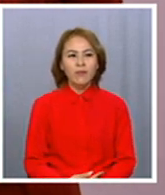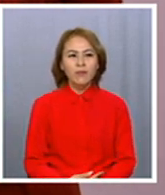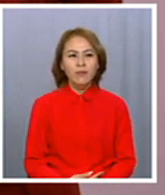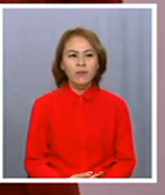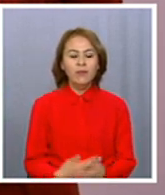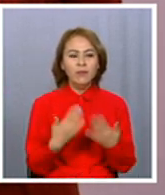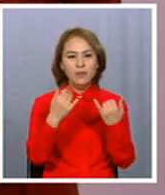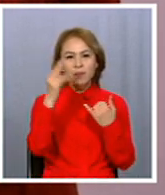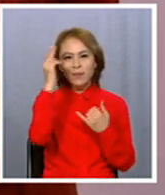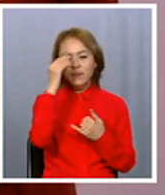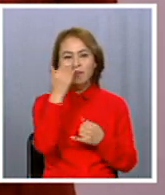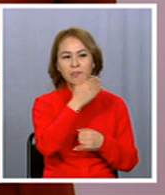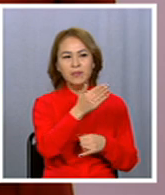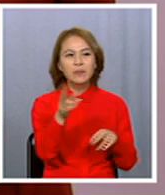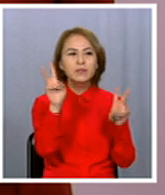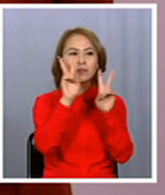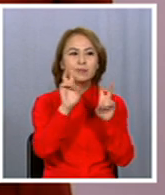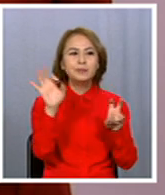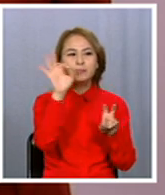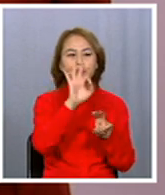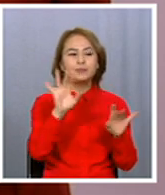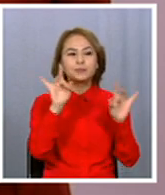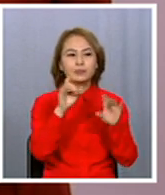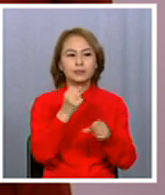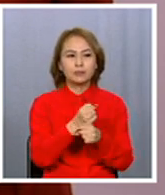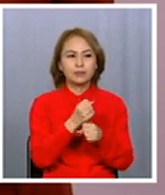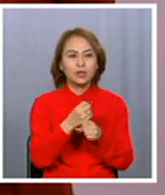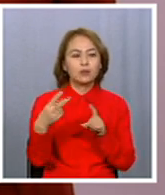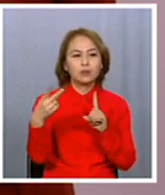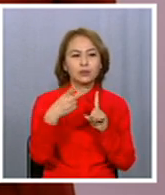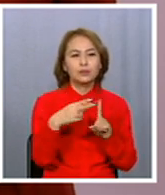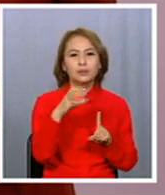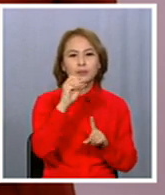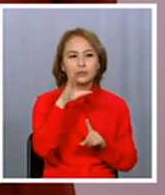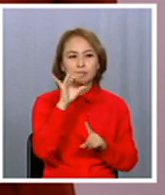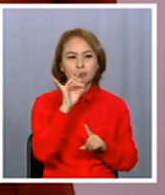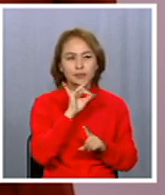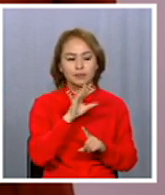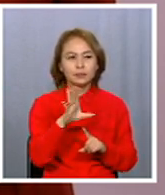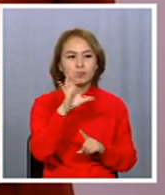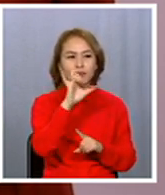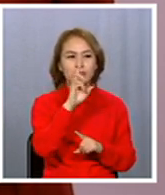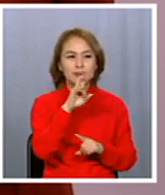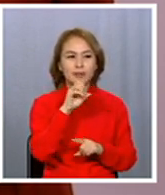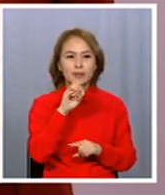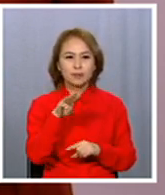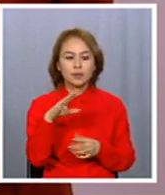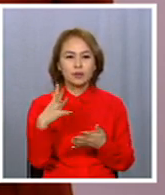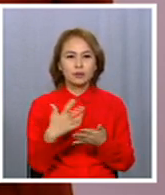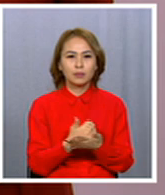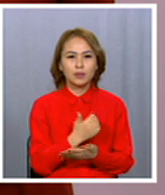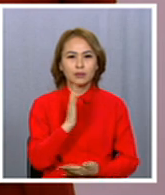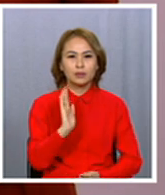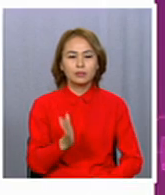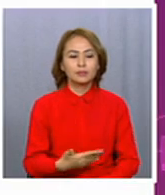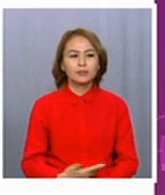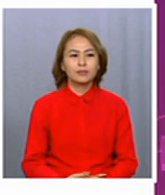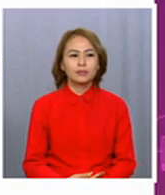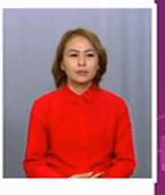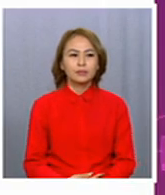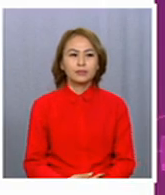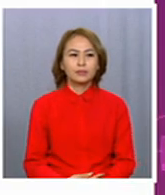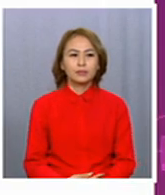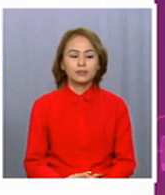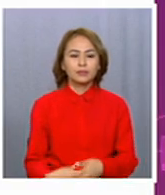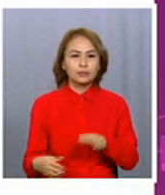Бүгінгі сабақта сендер тақырып бойынша әңгіме құрайсыңдар. Сөйлемнен етістік пен сынесімді табасыңдар.